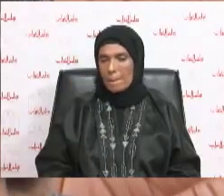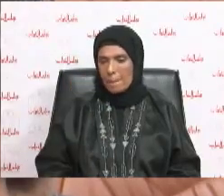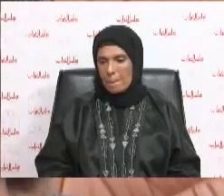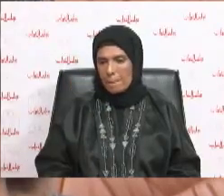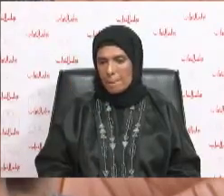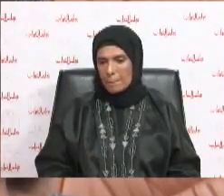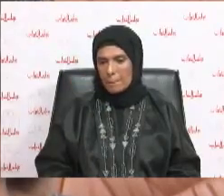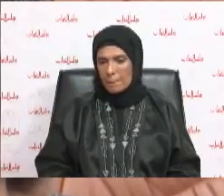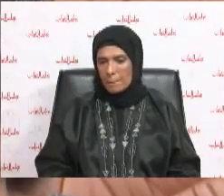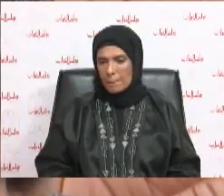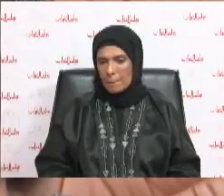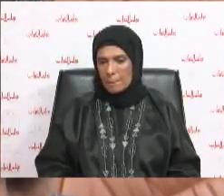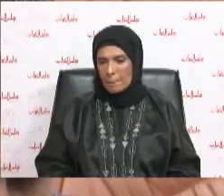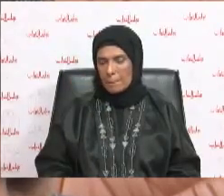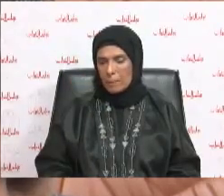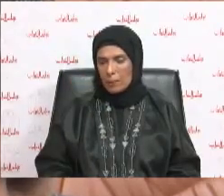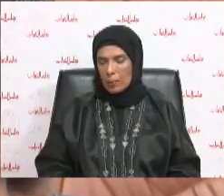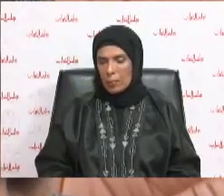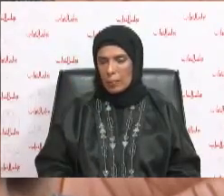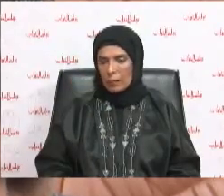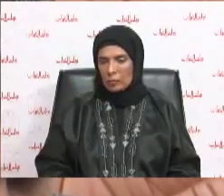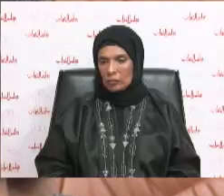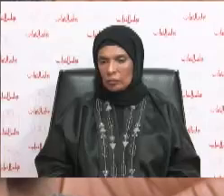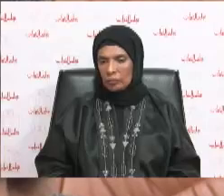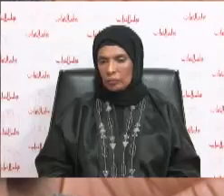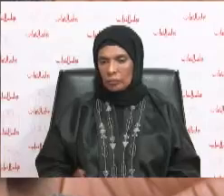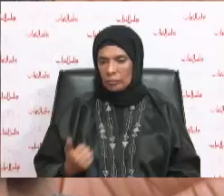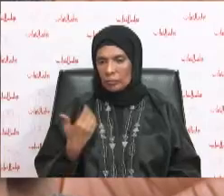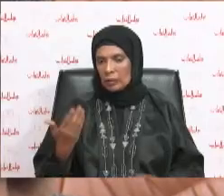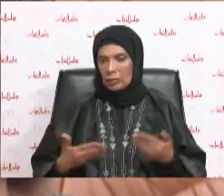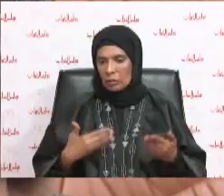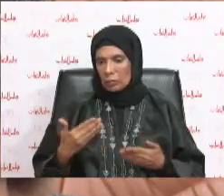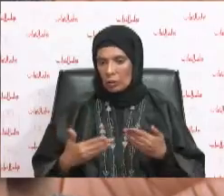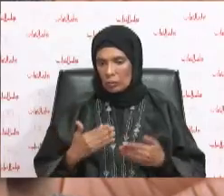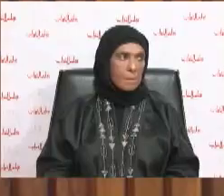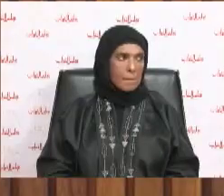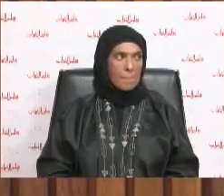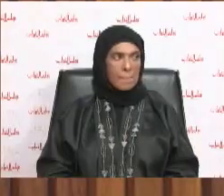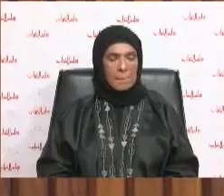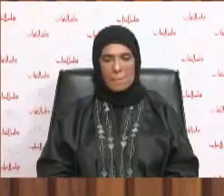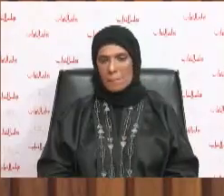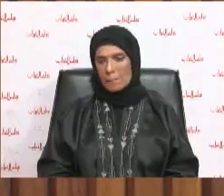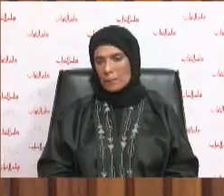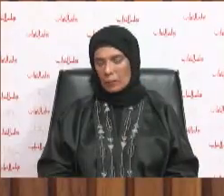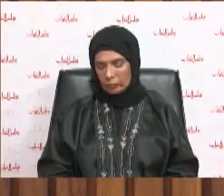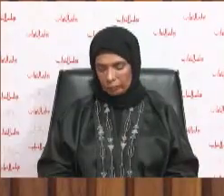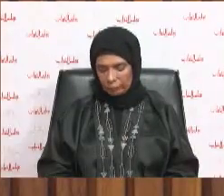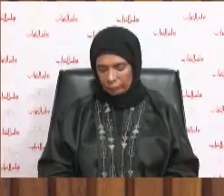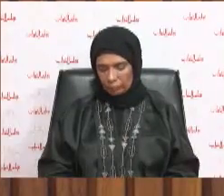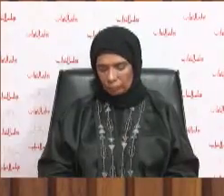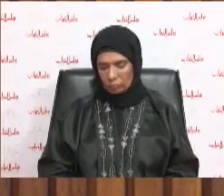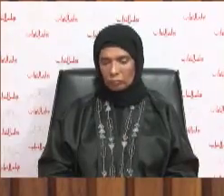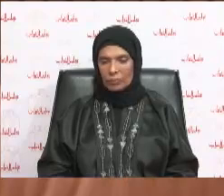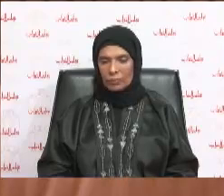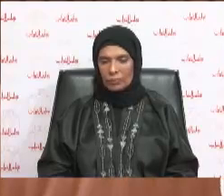شريان لمملكه البحرين. نهتم يعني احنا نهتمين في علاقاتنا مع السعوديه في الامن الغذائي. سعاده النائب ممدوح صالح.